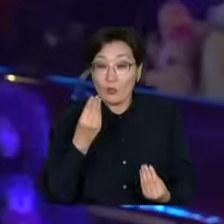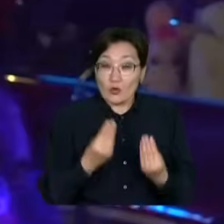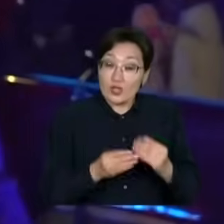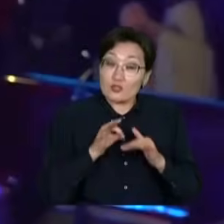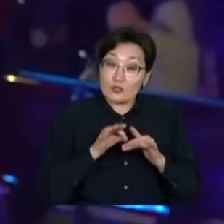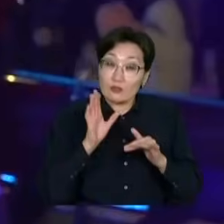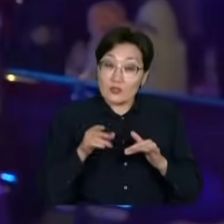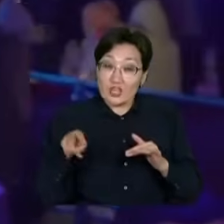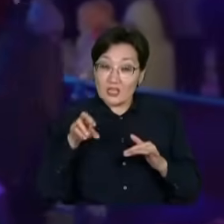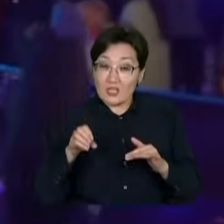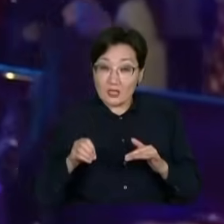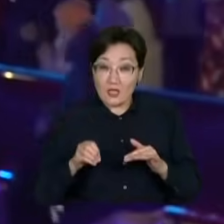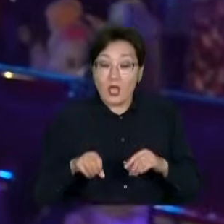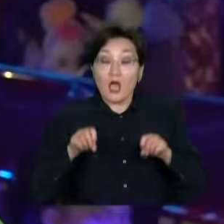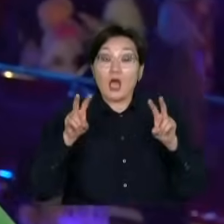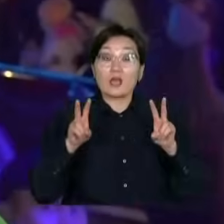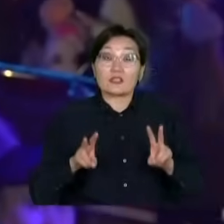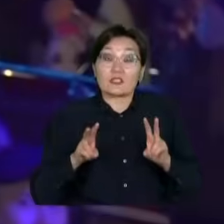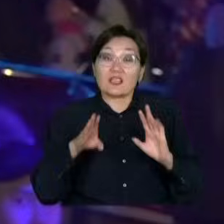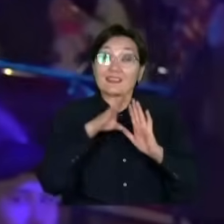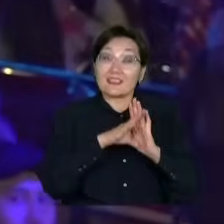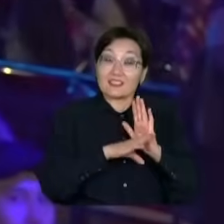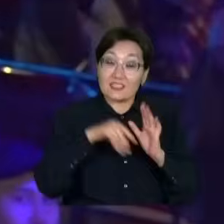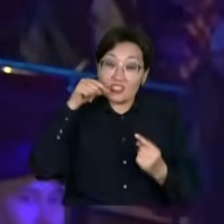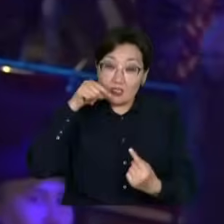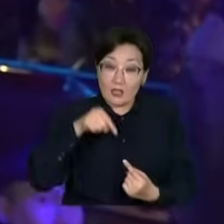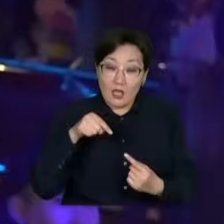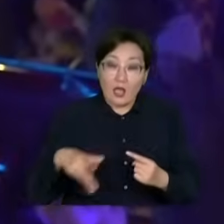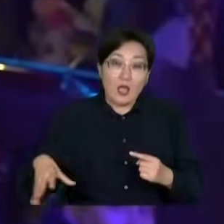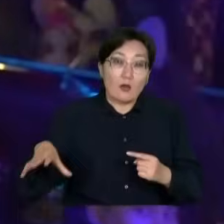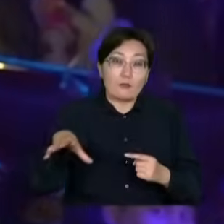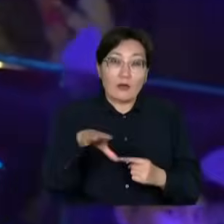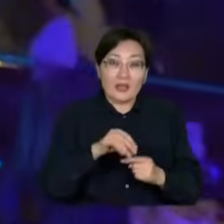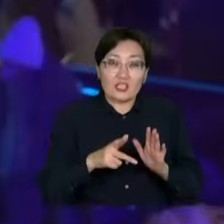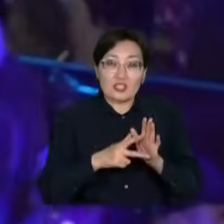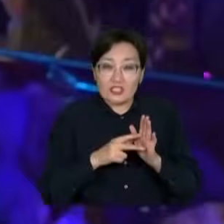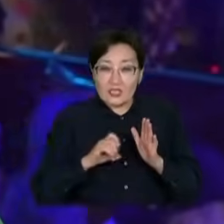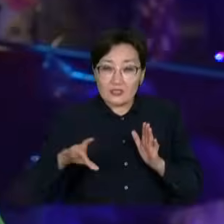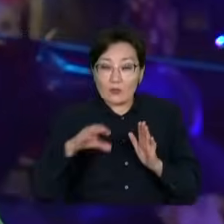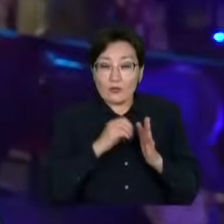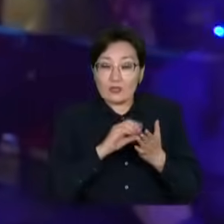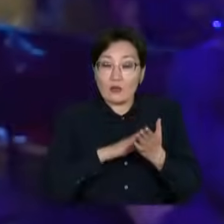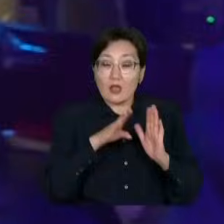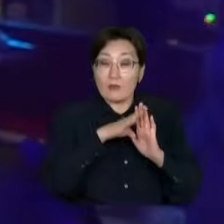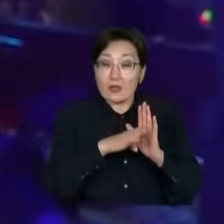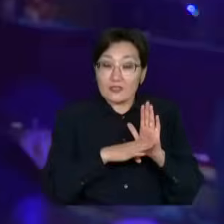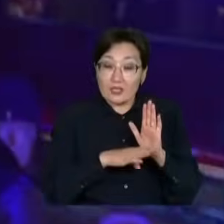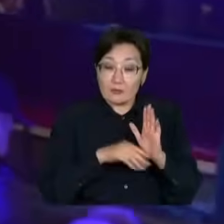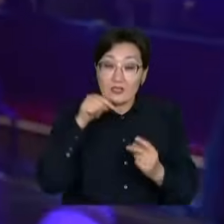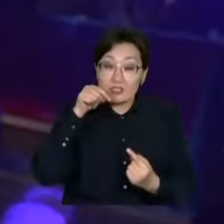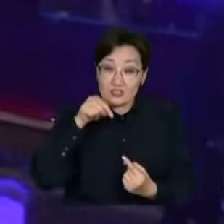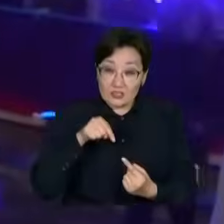болады. Және де арнайы кестеге сәйкес барлық ауданда бекітілген бағдарламалар бойынша